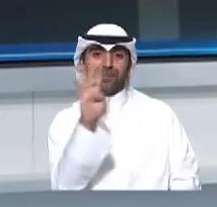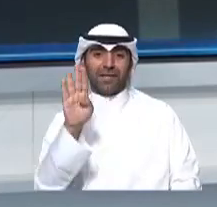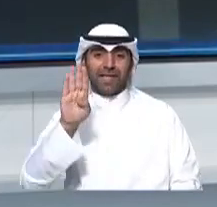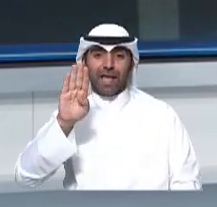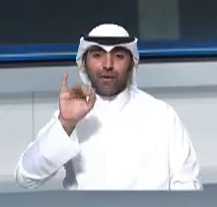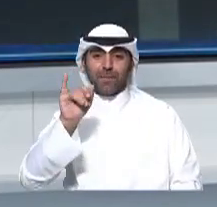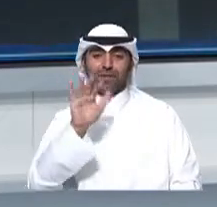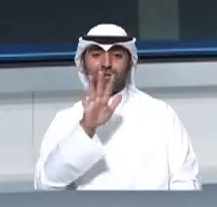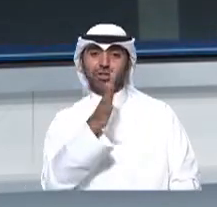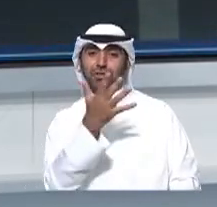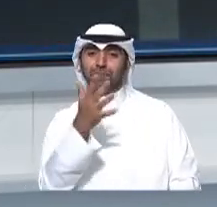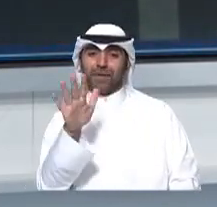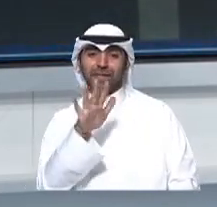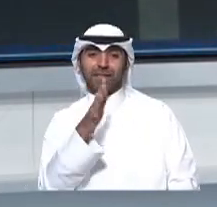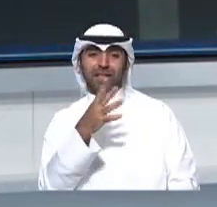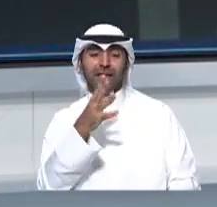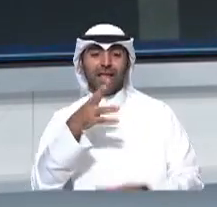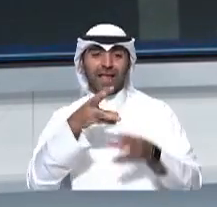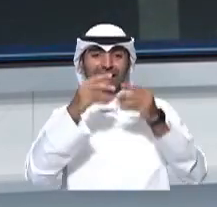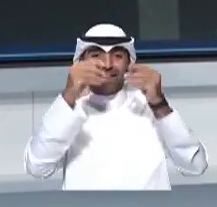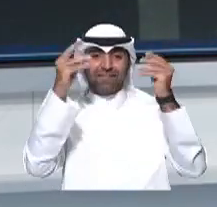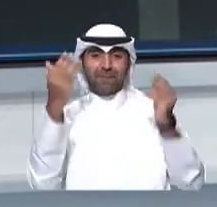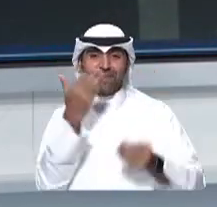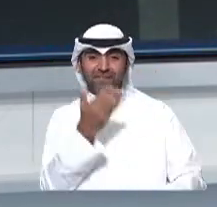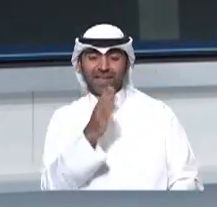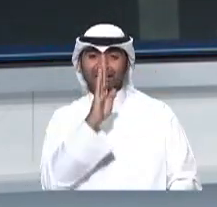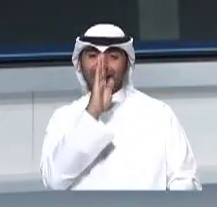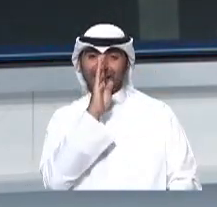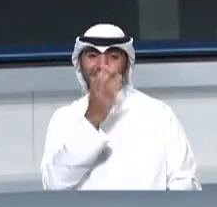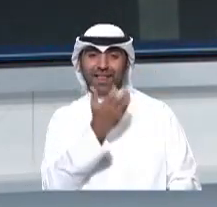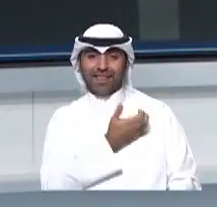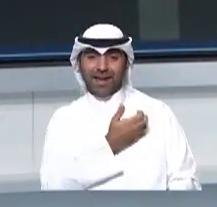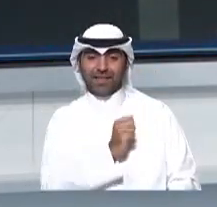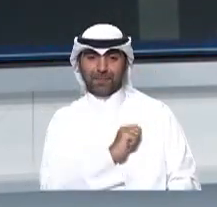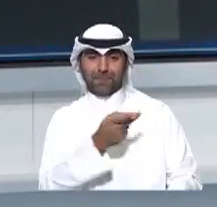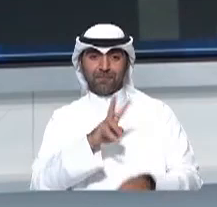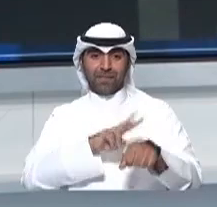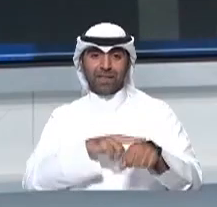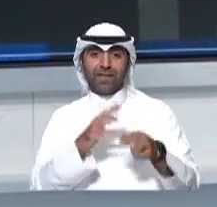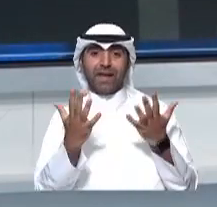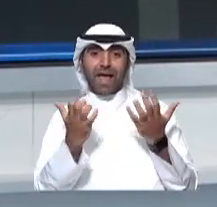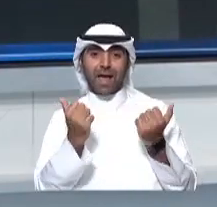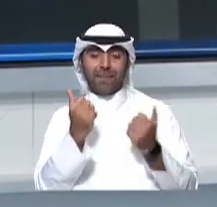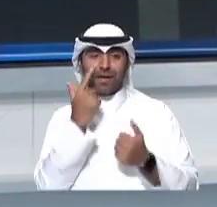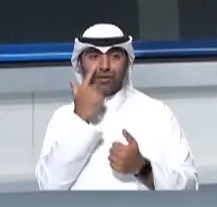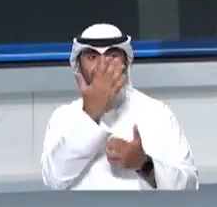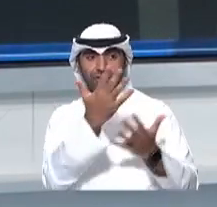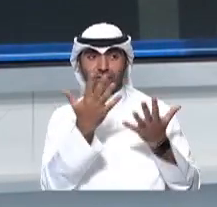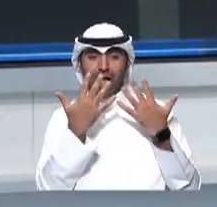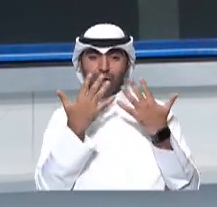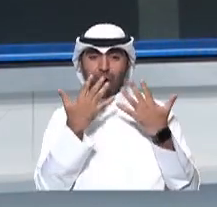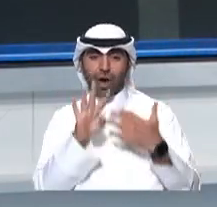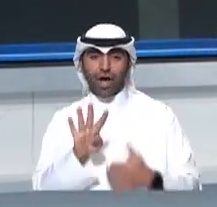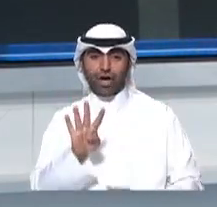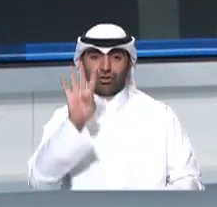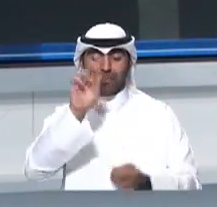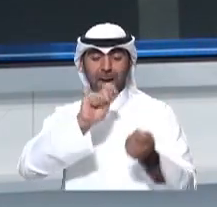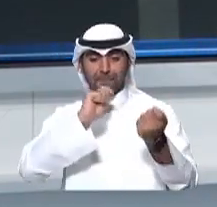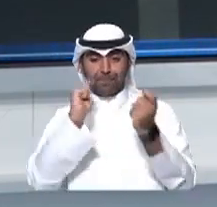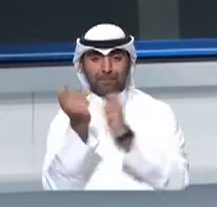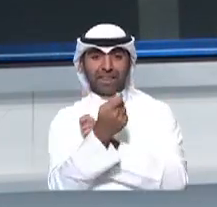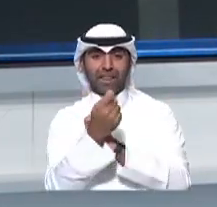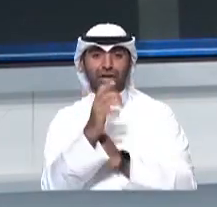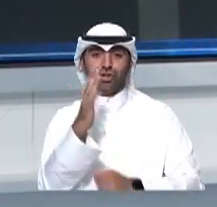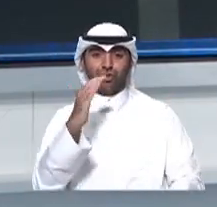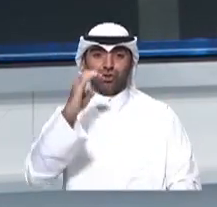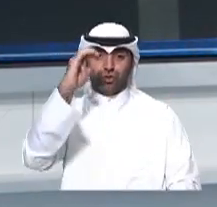المكشوفة. ابتداء من يوم الأربعاء تحول في الرياح للرياح الجنوبية الشرقية تستمر ويانا إلى عطلة نهاية هذا الأسبوع، راح